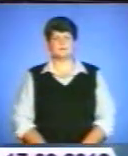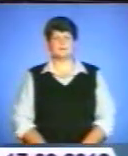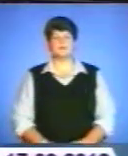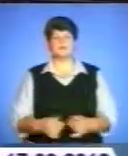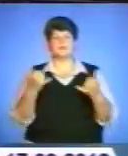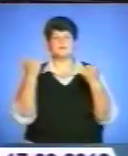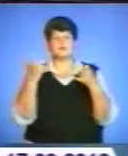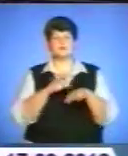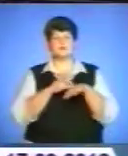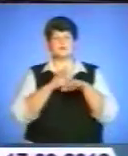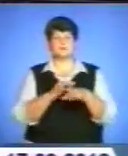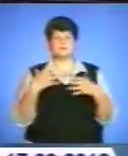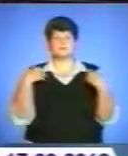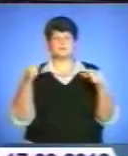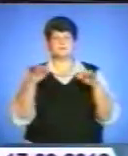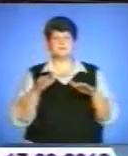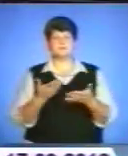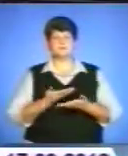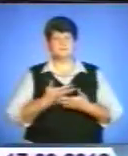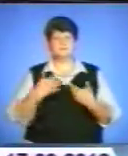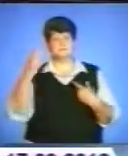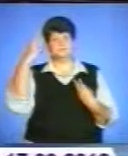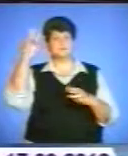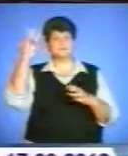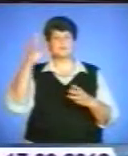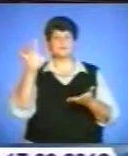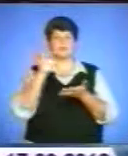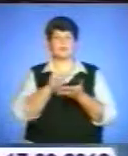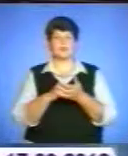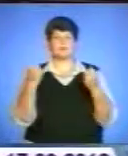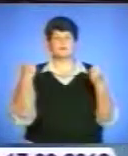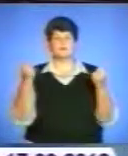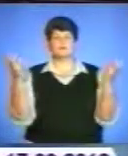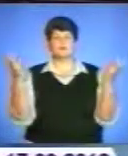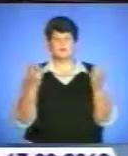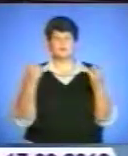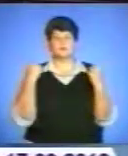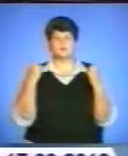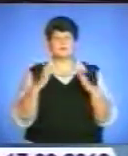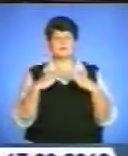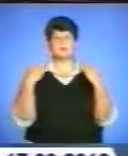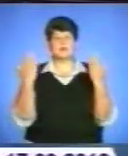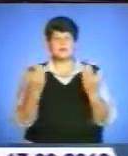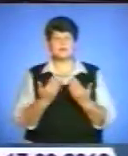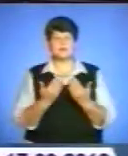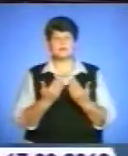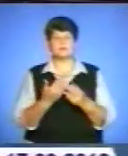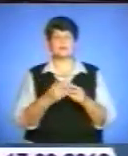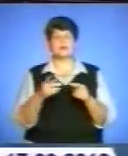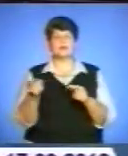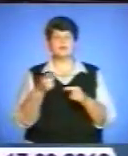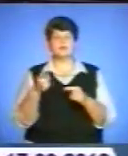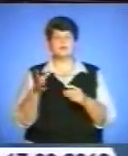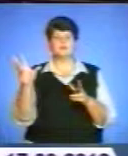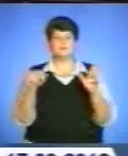Сьогодні вести здоровий спосіб життя модно. Щоб займатися фізкультурою, потрібні спортивні майданчики. Тернополянам